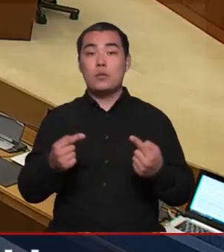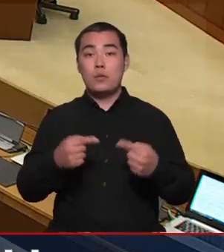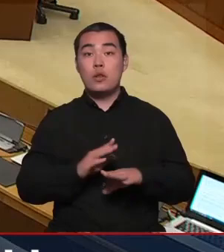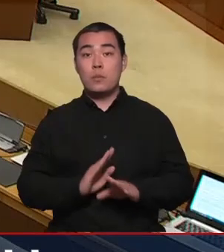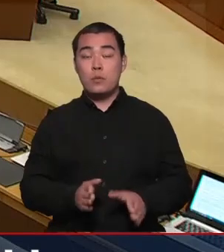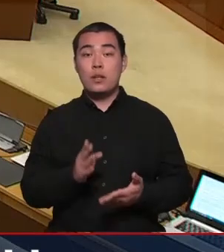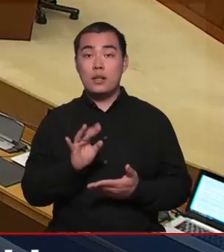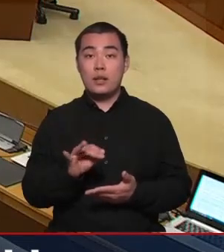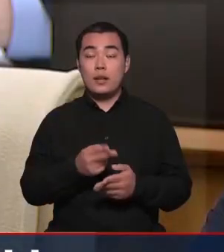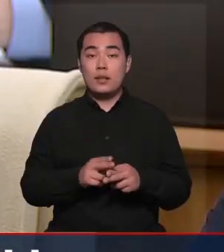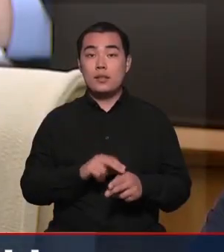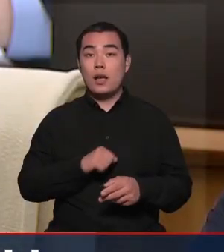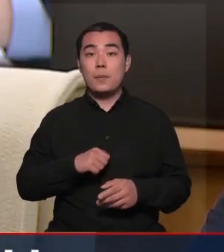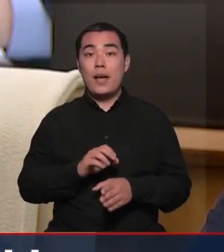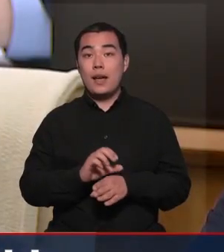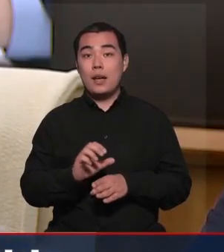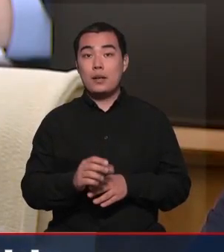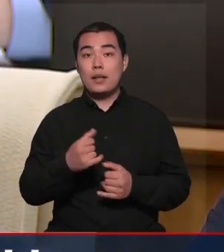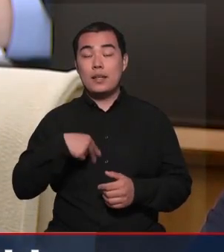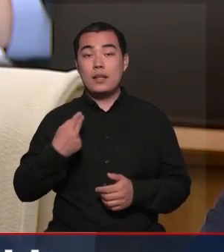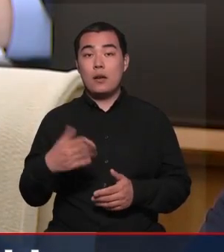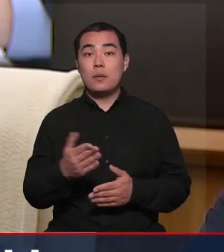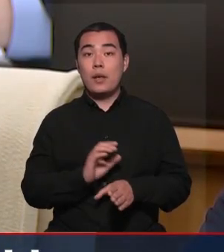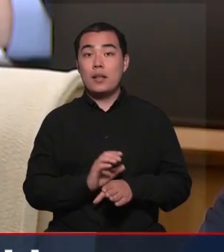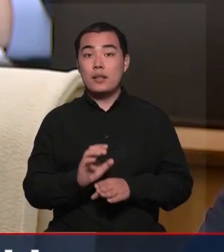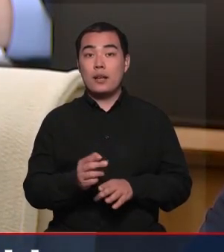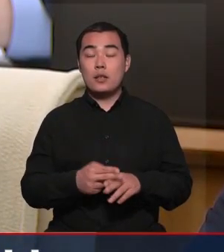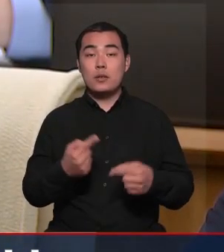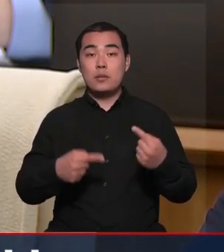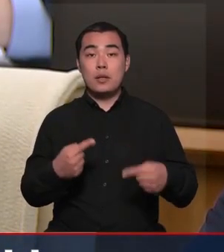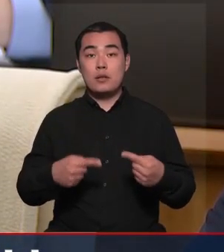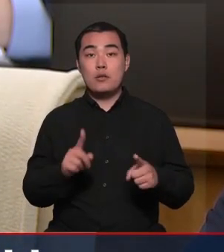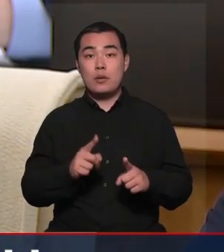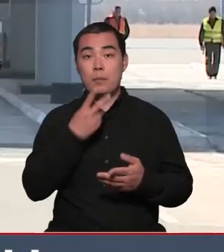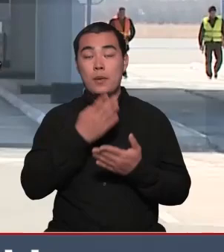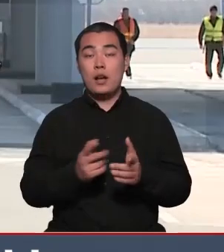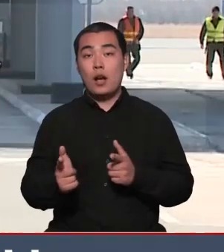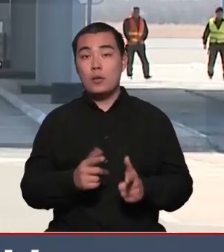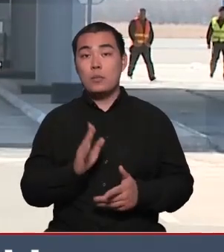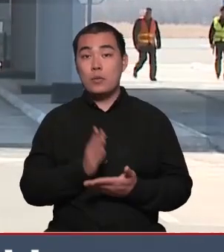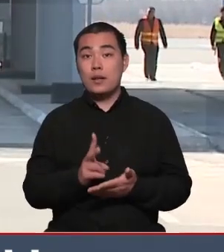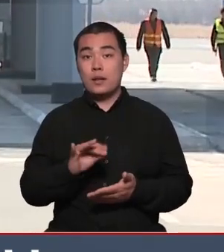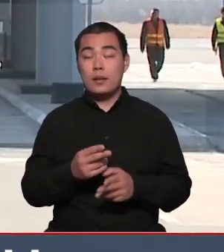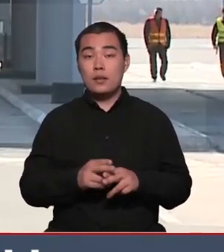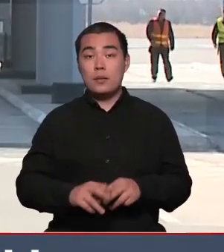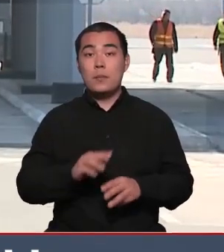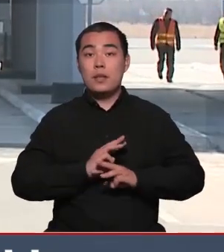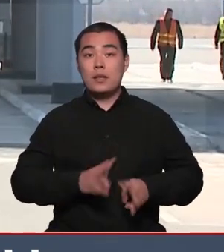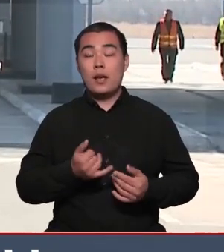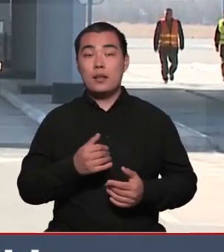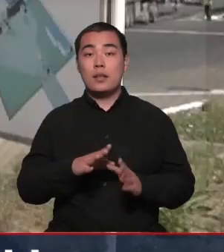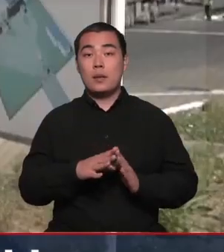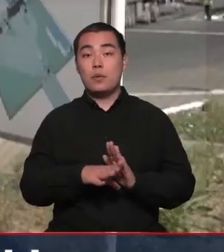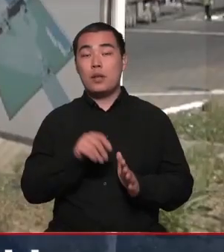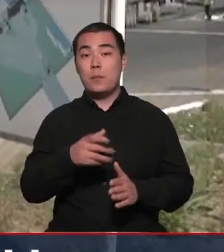Қаншалықты біздің осы тасымалдаушылар қытайлық тасымалдаушылармен бәсекелестікке дайын? Министр депутатты уайымдамауға